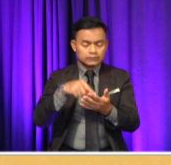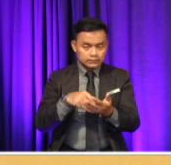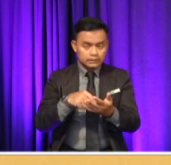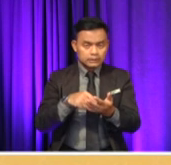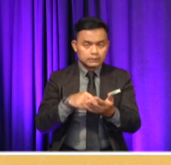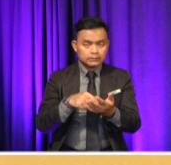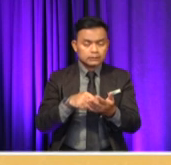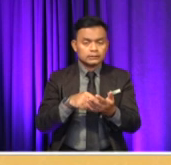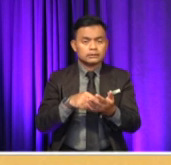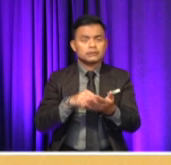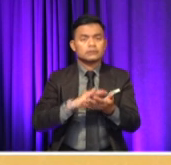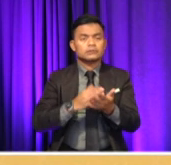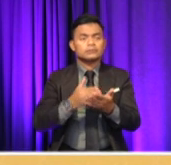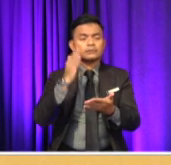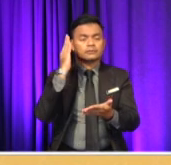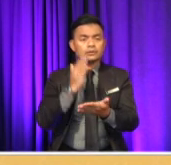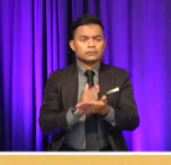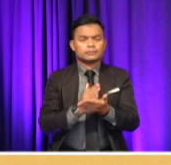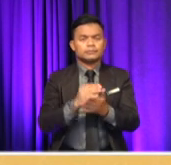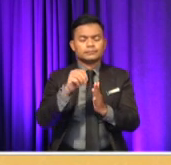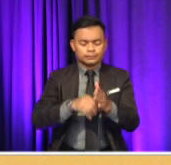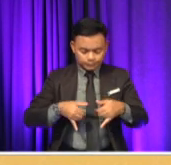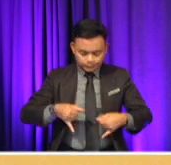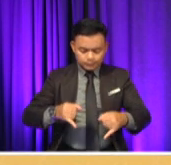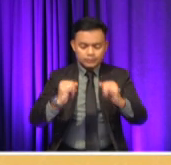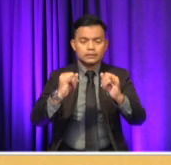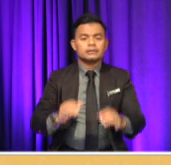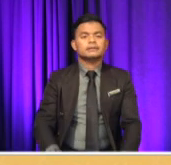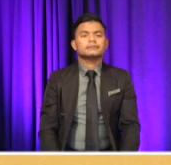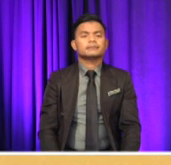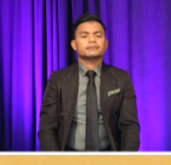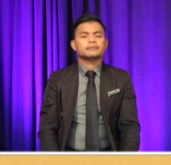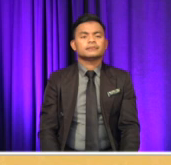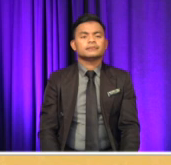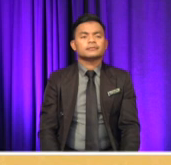mengalir Apa jawabannya siapa ini jawabmu Soalnya ini